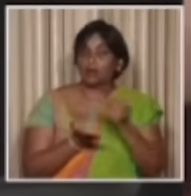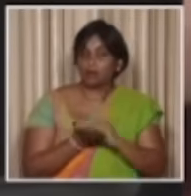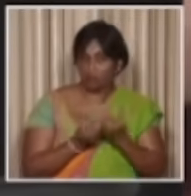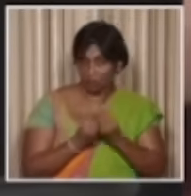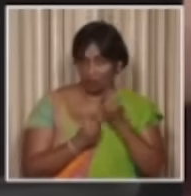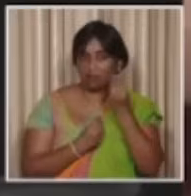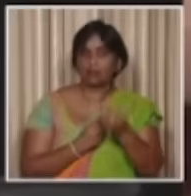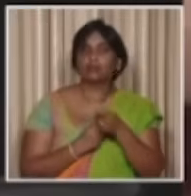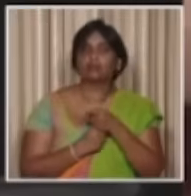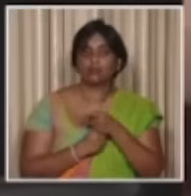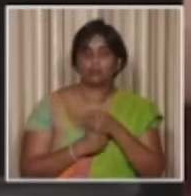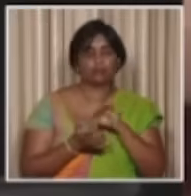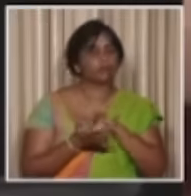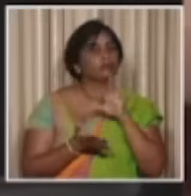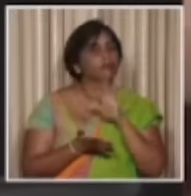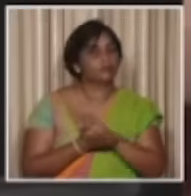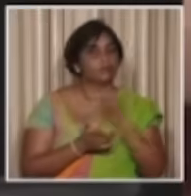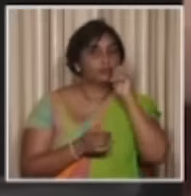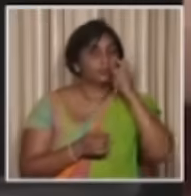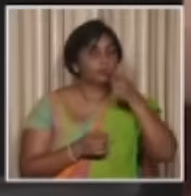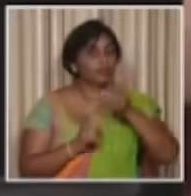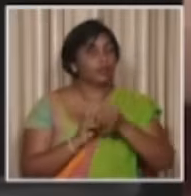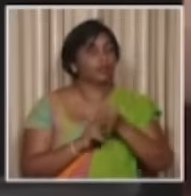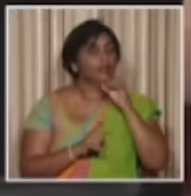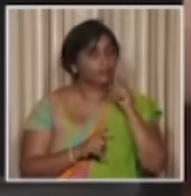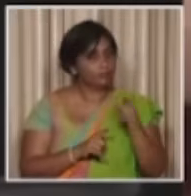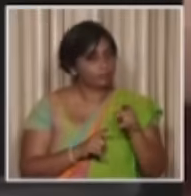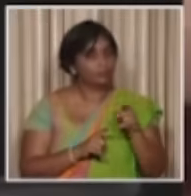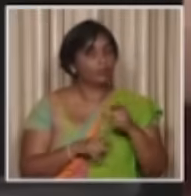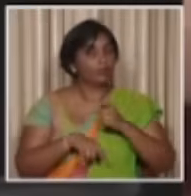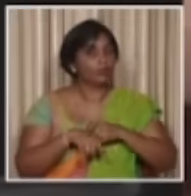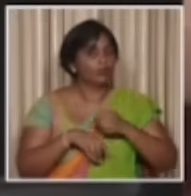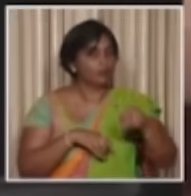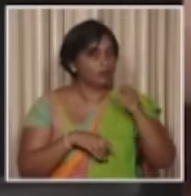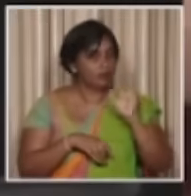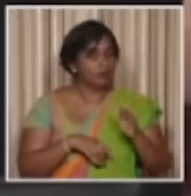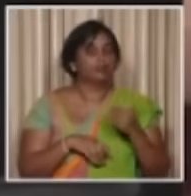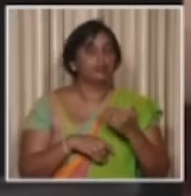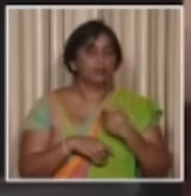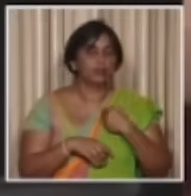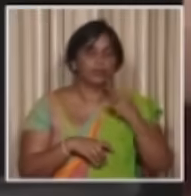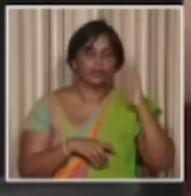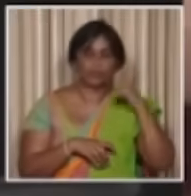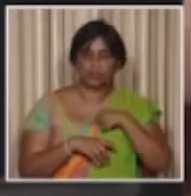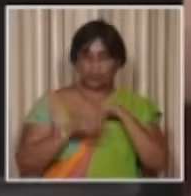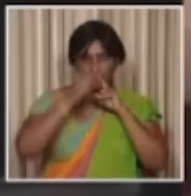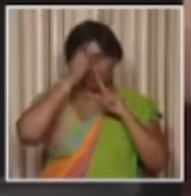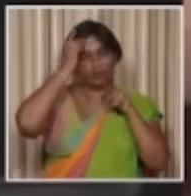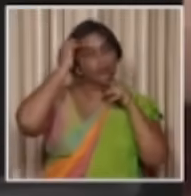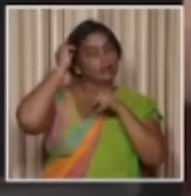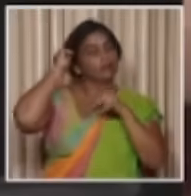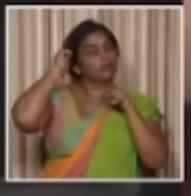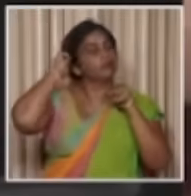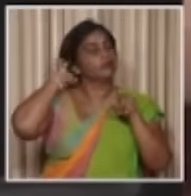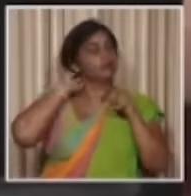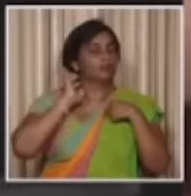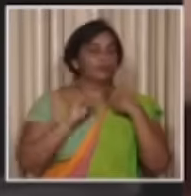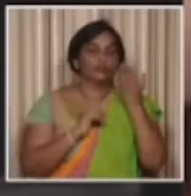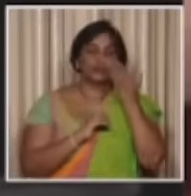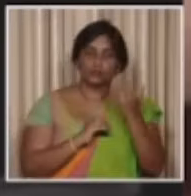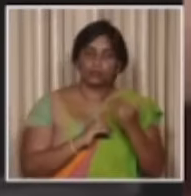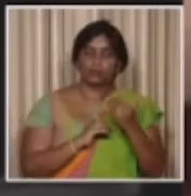ආරම්භ දෙනවද කියන එක තීන්දුව කරන්න ජනතා ජනාධිපතිතුමාට කාලය ඇවිදිලා කියලා අපි විශේෂයෙන්ම කියනවා. එම නිසා අපි